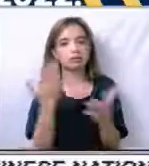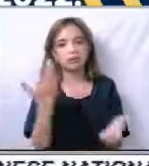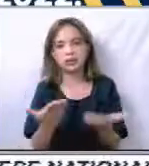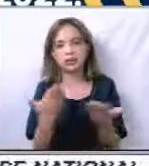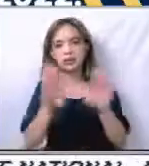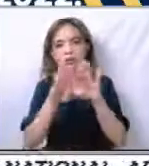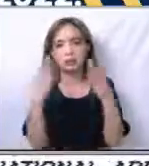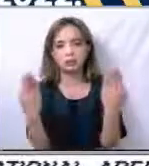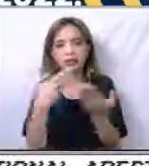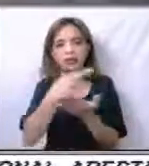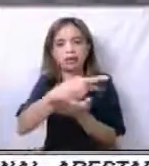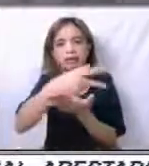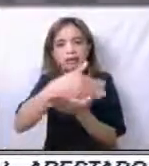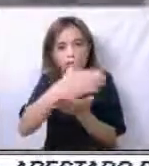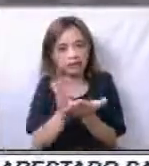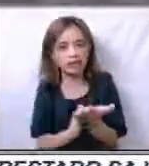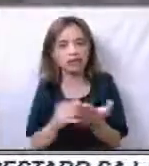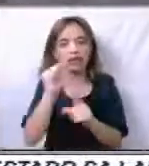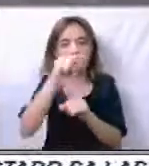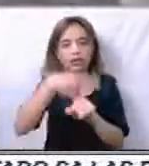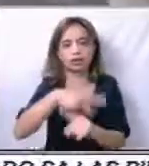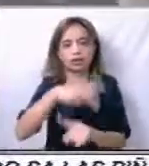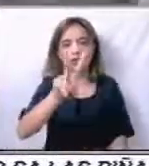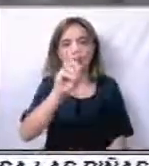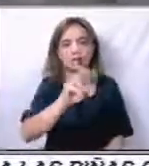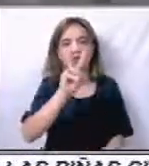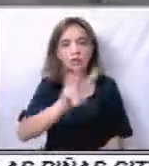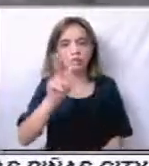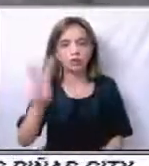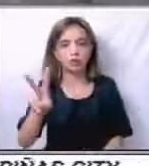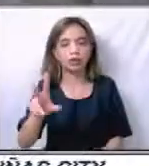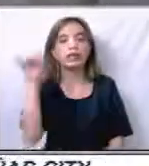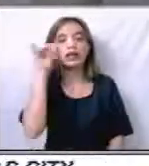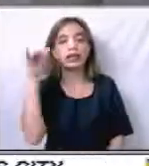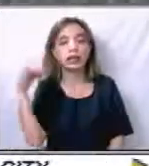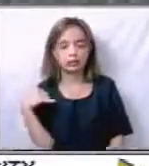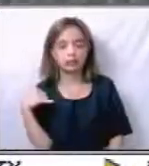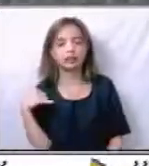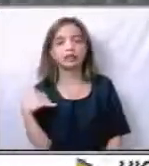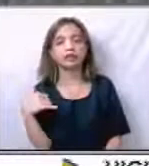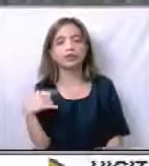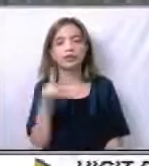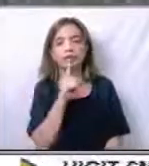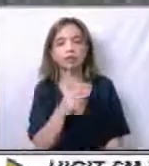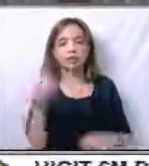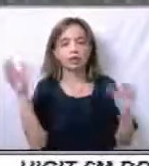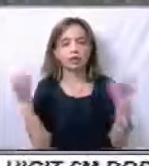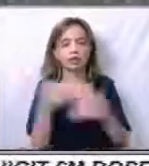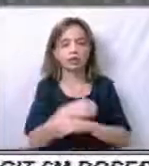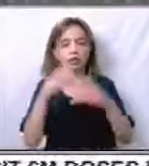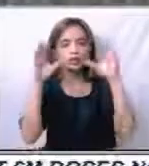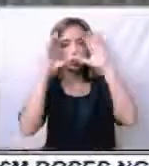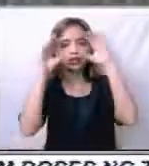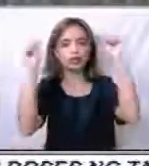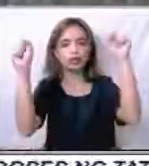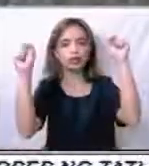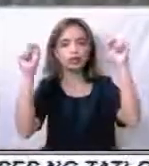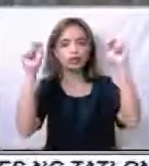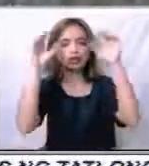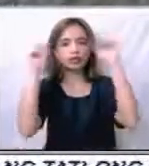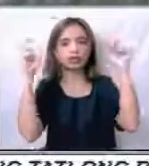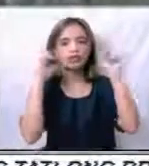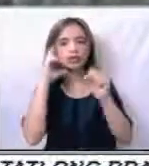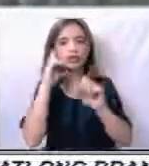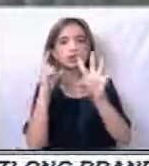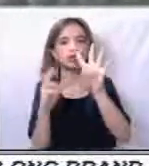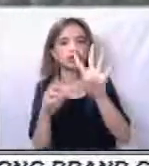na April 2022. Bago naman ito, kahapon malugod na tinanggap ni Pangulong Duterte sa Malacanang ang apat na